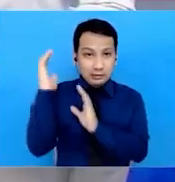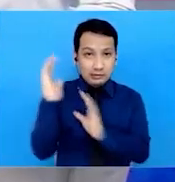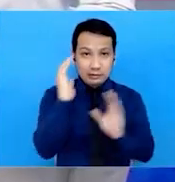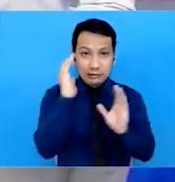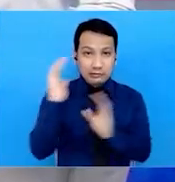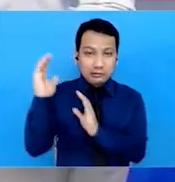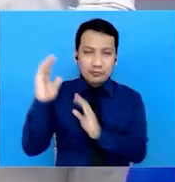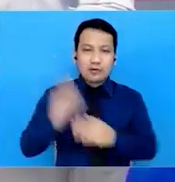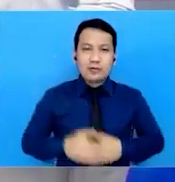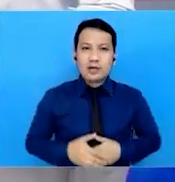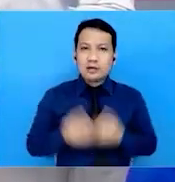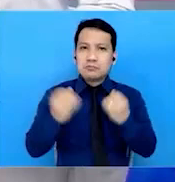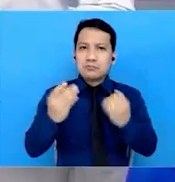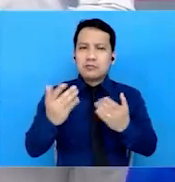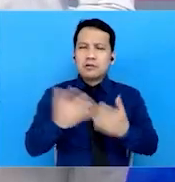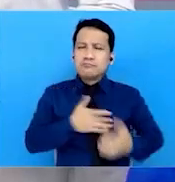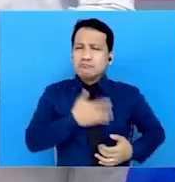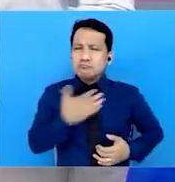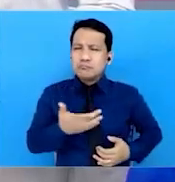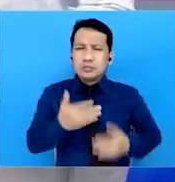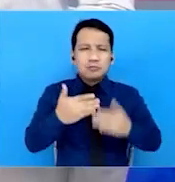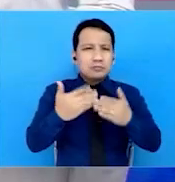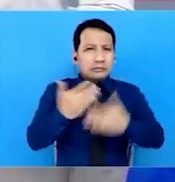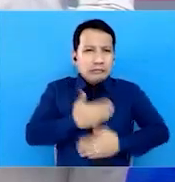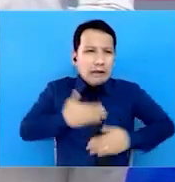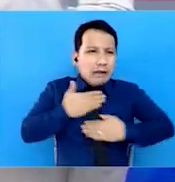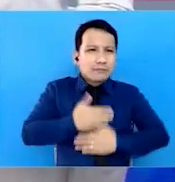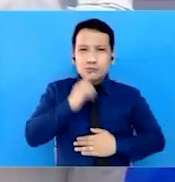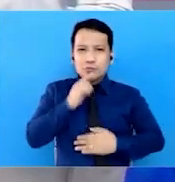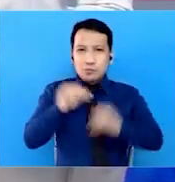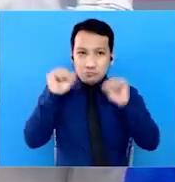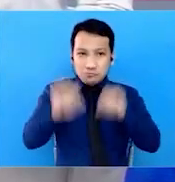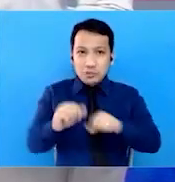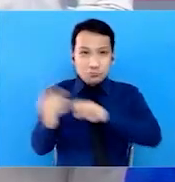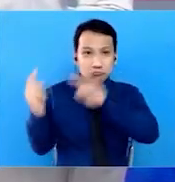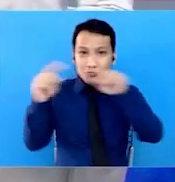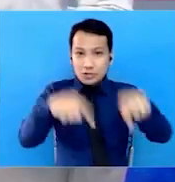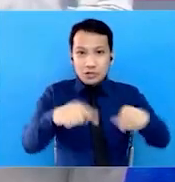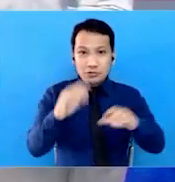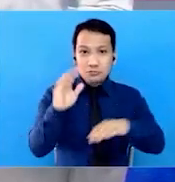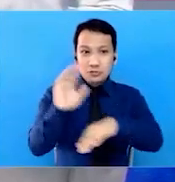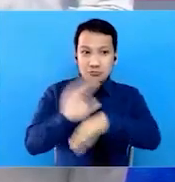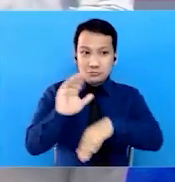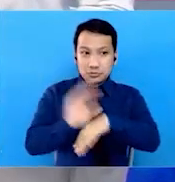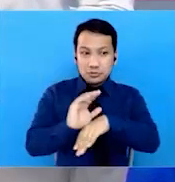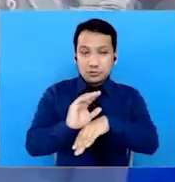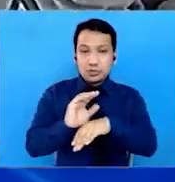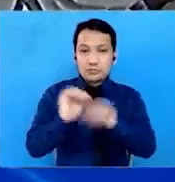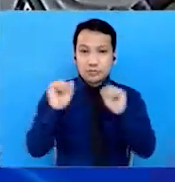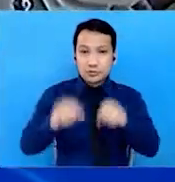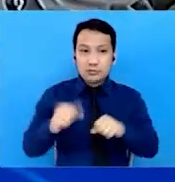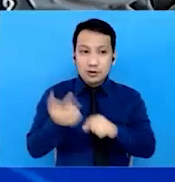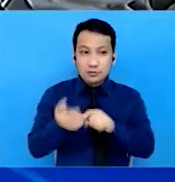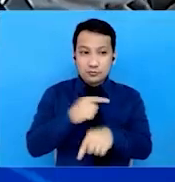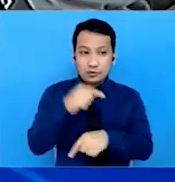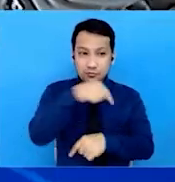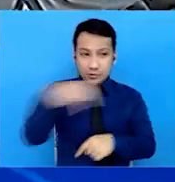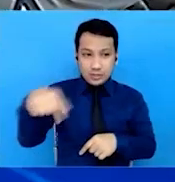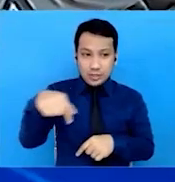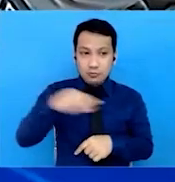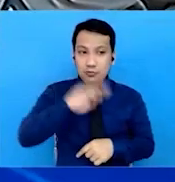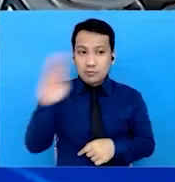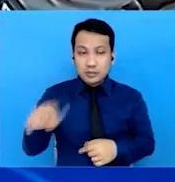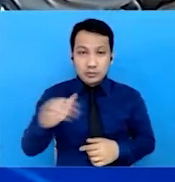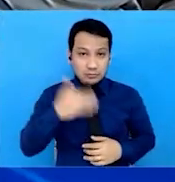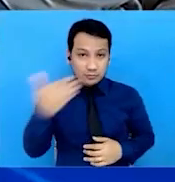ang ibang deboto ngayong pwede na ulit silang makapasok sa loob ng simbahan. Live mula sa Quiapo, Maynila, nasa frontline ng balitang